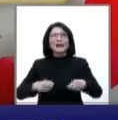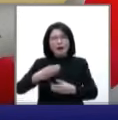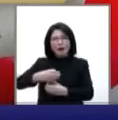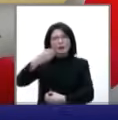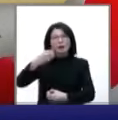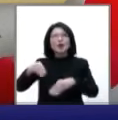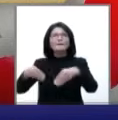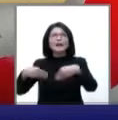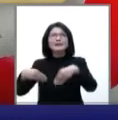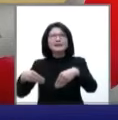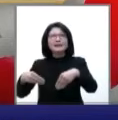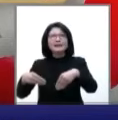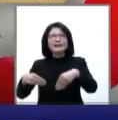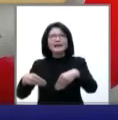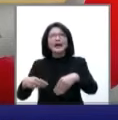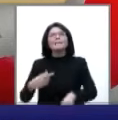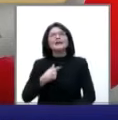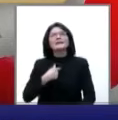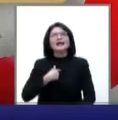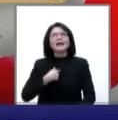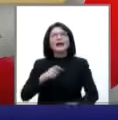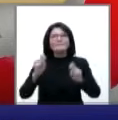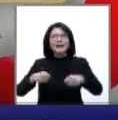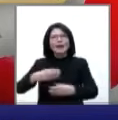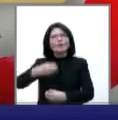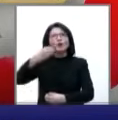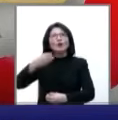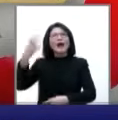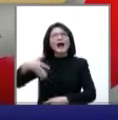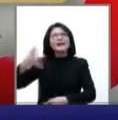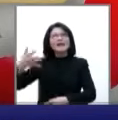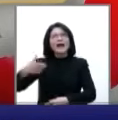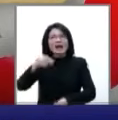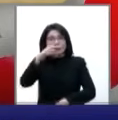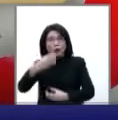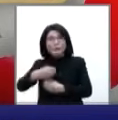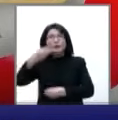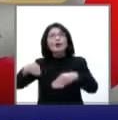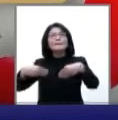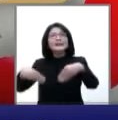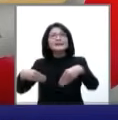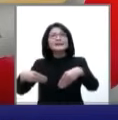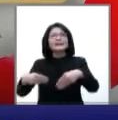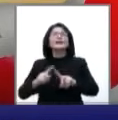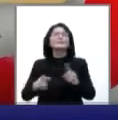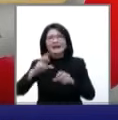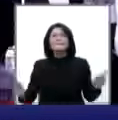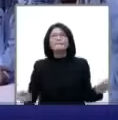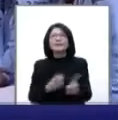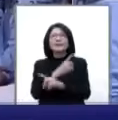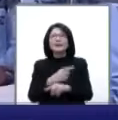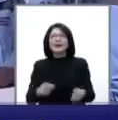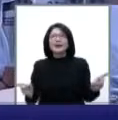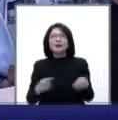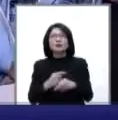caranya untuk menangkap suatu pesan ini manusia adalah ee makhluk ee visual ya jadi 75%